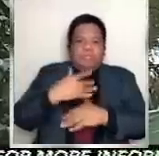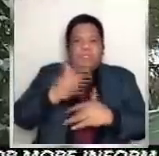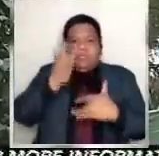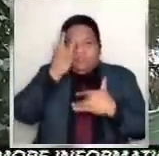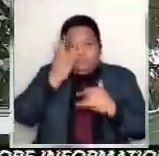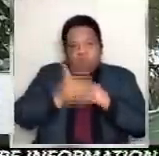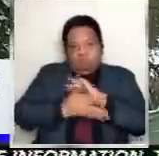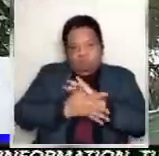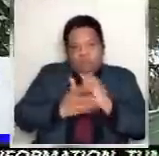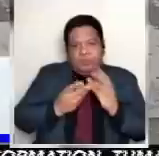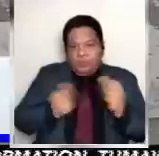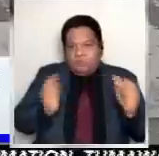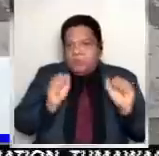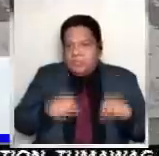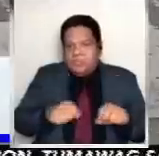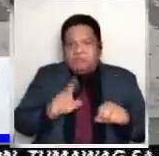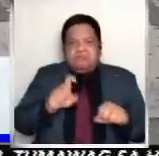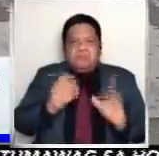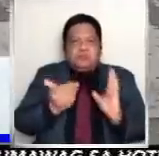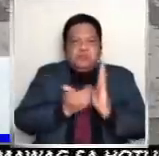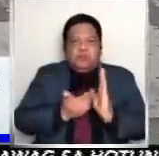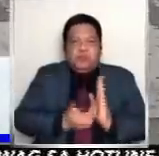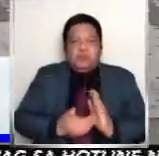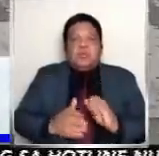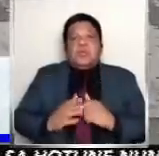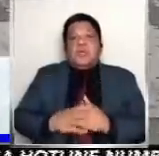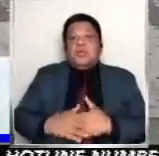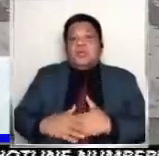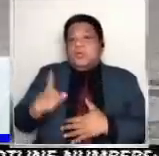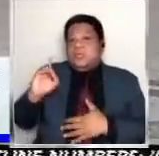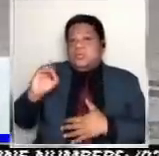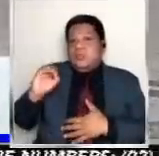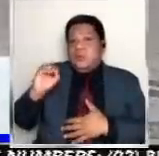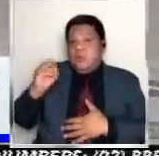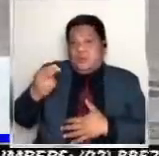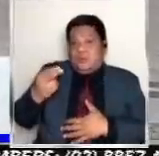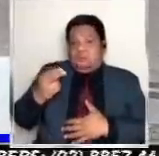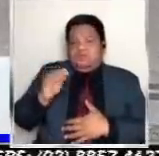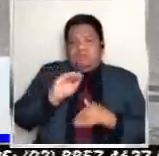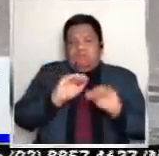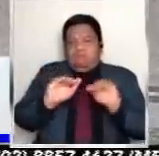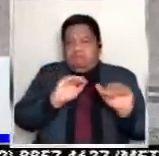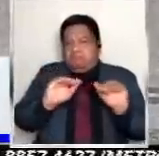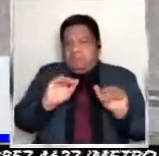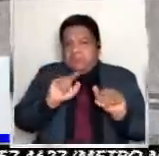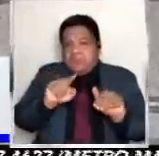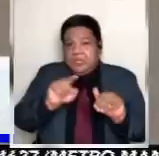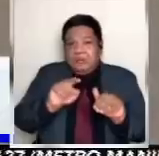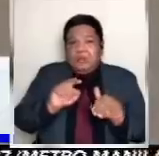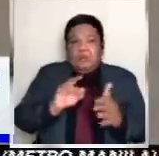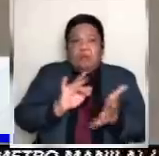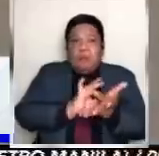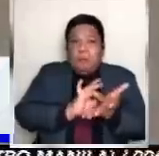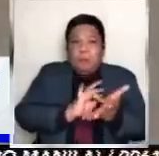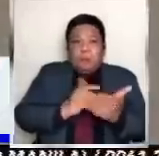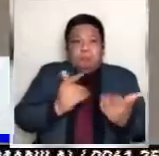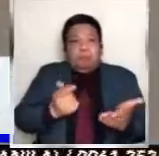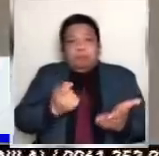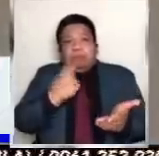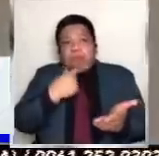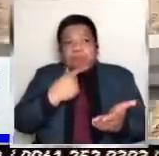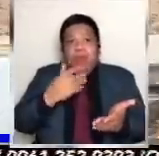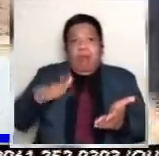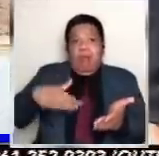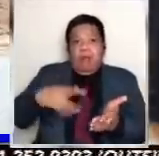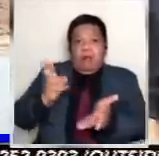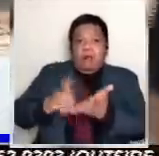Department of Health sa publiko, kung iinom ng gamot na hindi rehistrado, hindi masisiguro ng gobyerno na ito ay tunay na